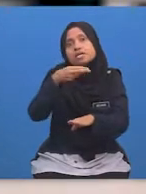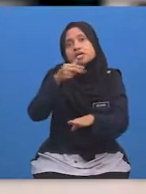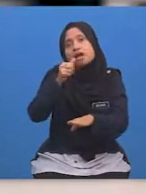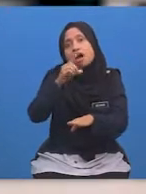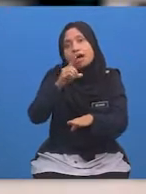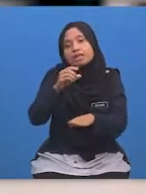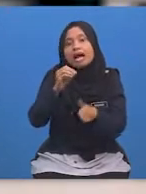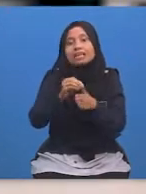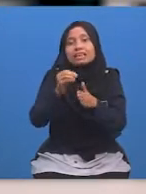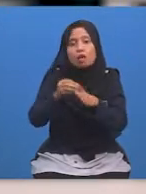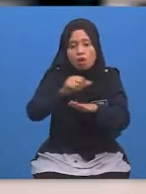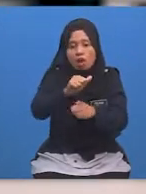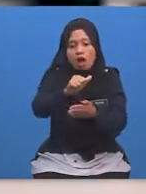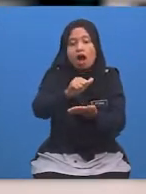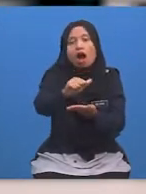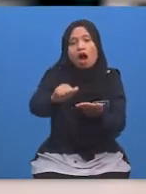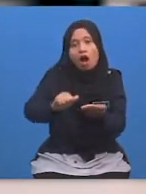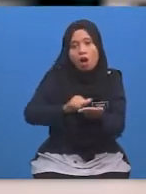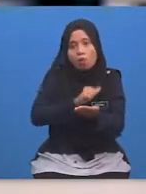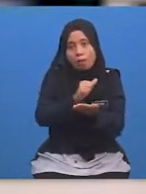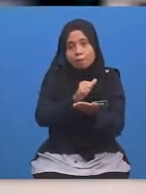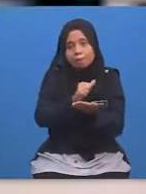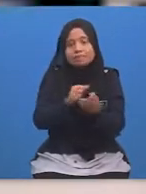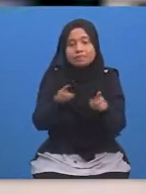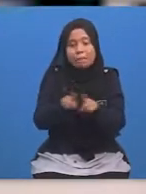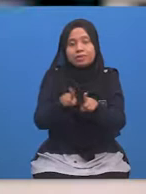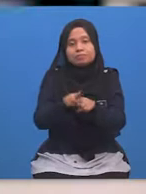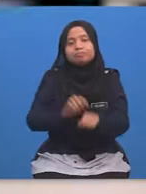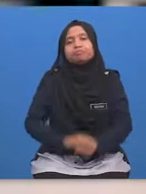awam berhad ini secara serentak.